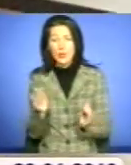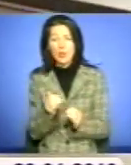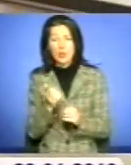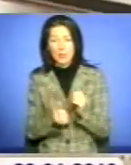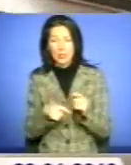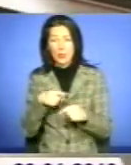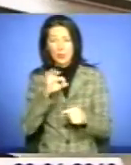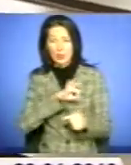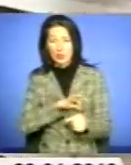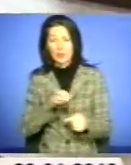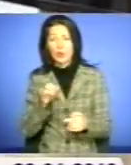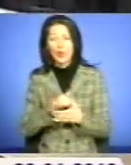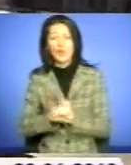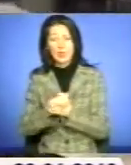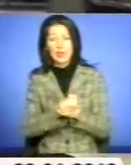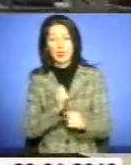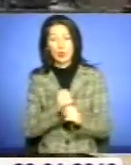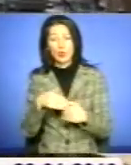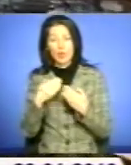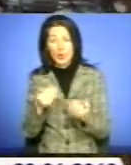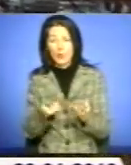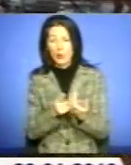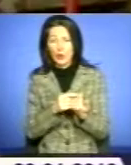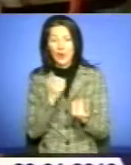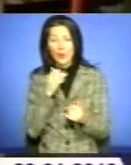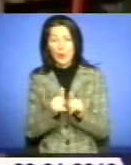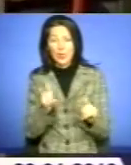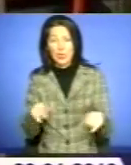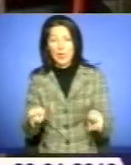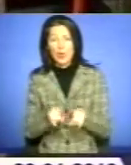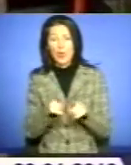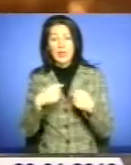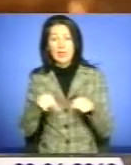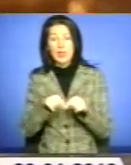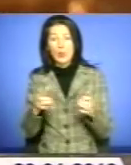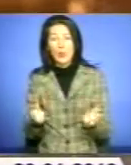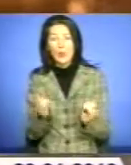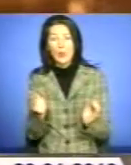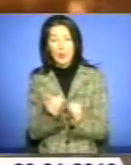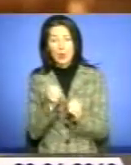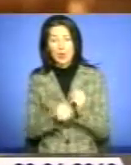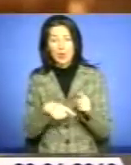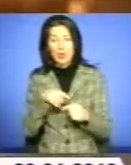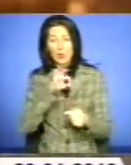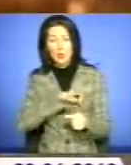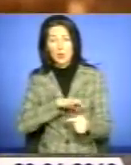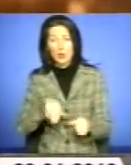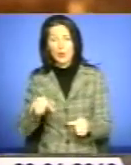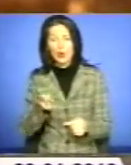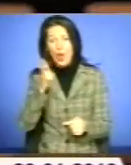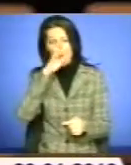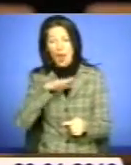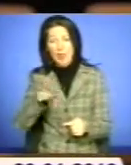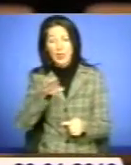Федерації роботодавців підрахували, якщо поширити таку систему підтримки малого та середнього бізнесу усіма регіонами, то в країні за 5